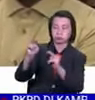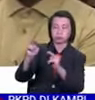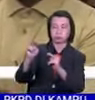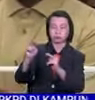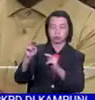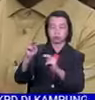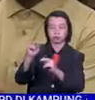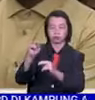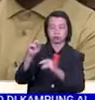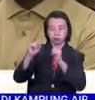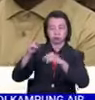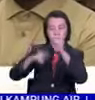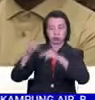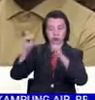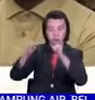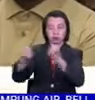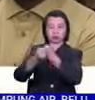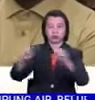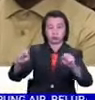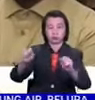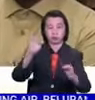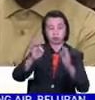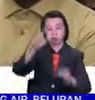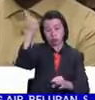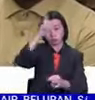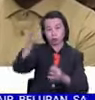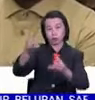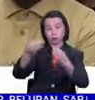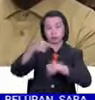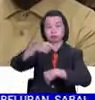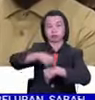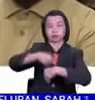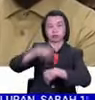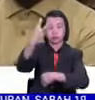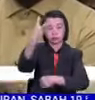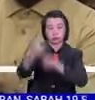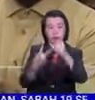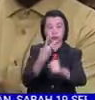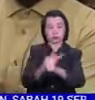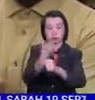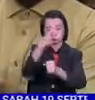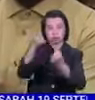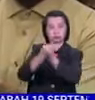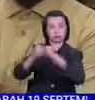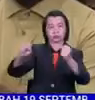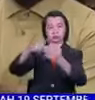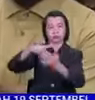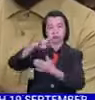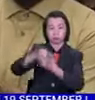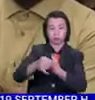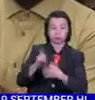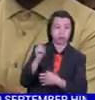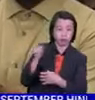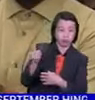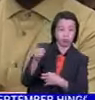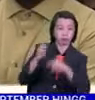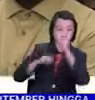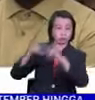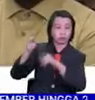siaplah. Kerajaan bercadang untuk memberikan masa 2 tahun untuk menyiapkan projek ini dan kita